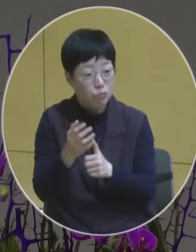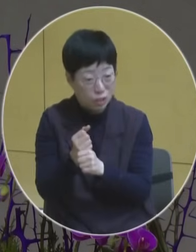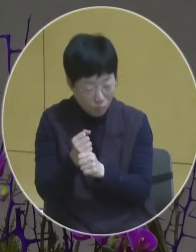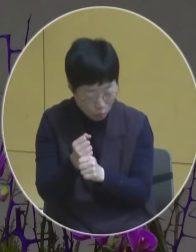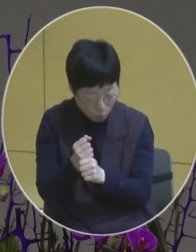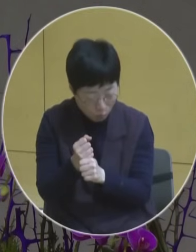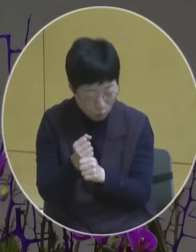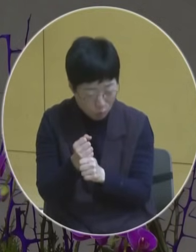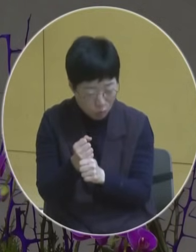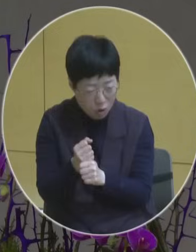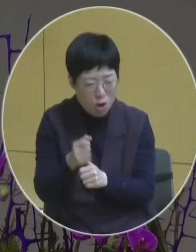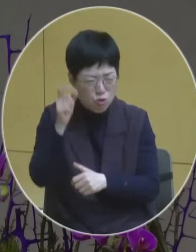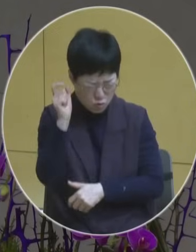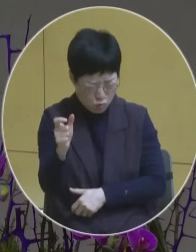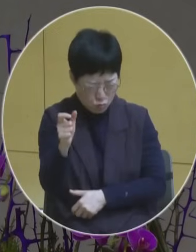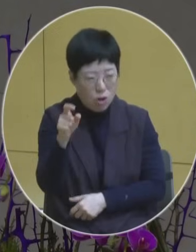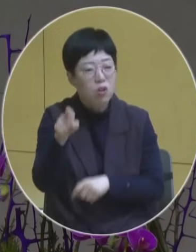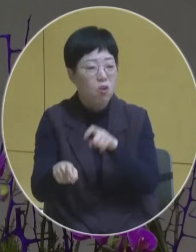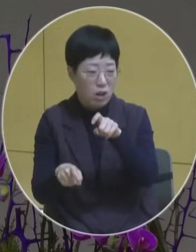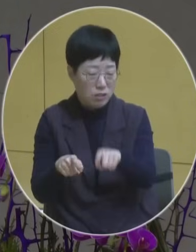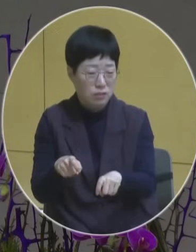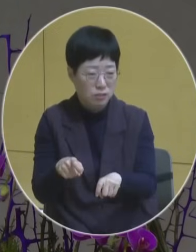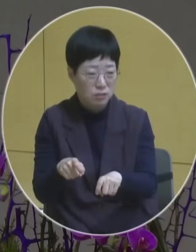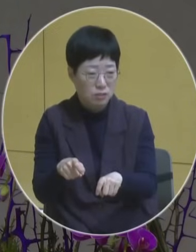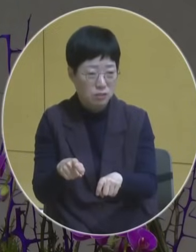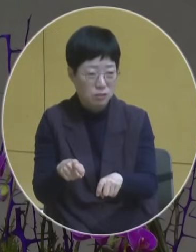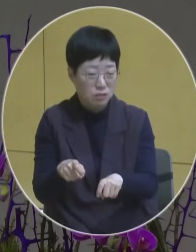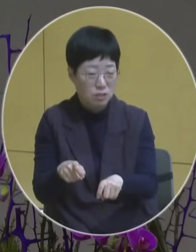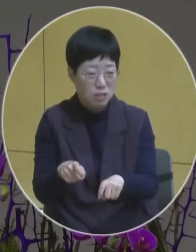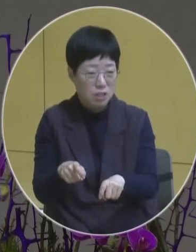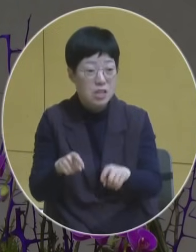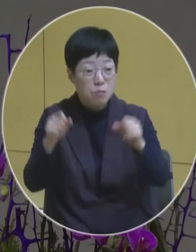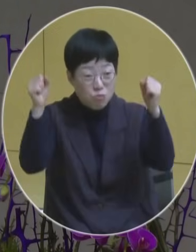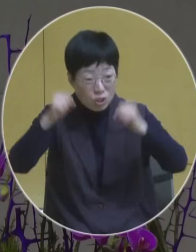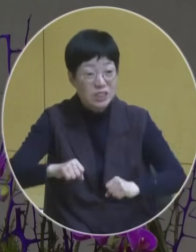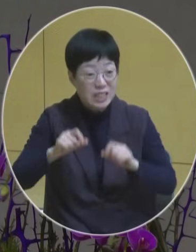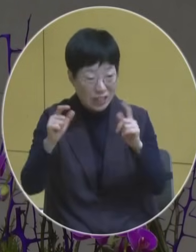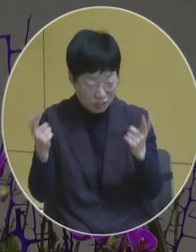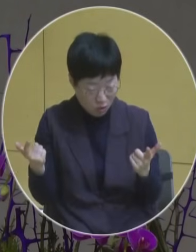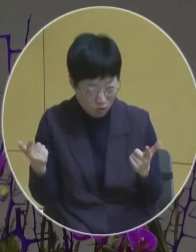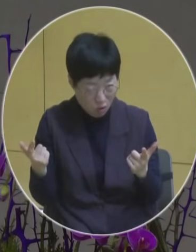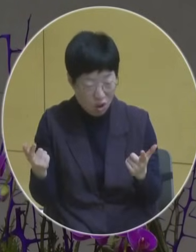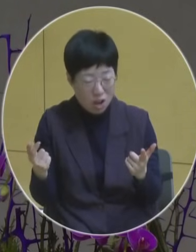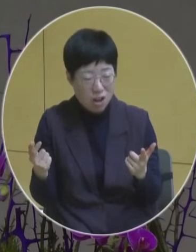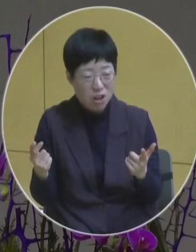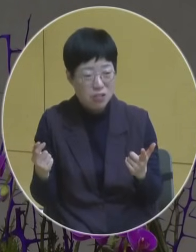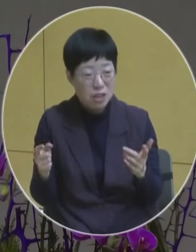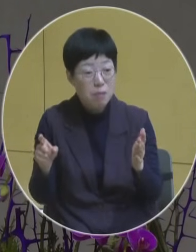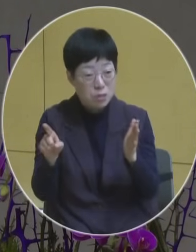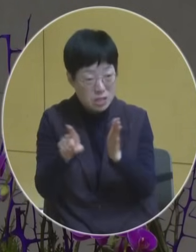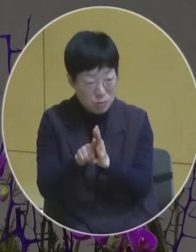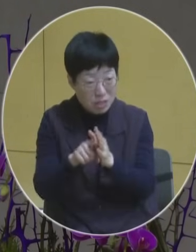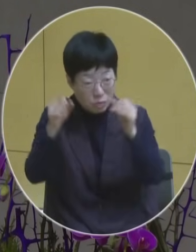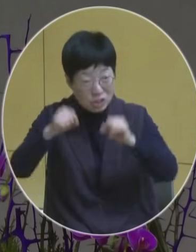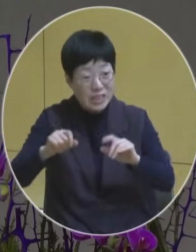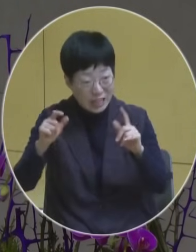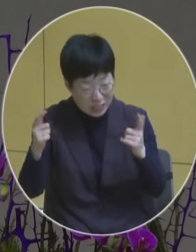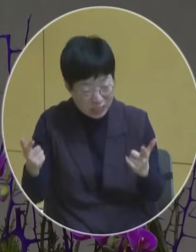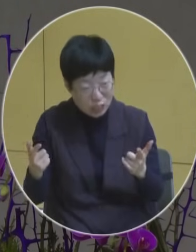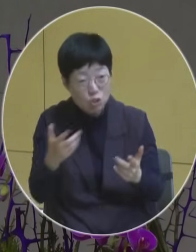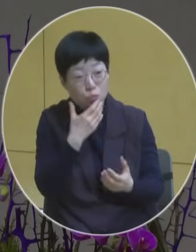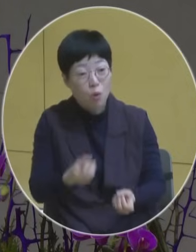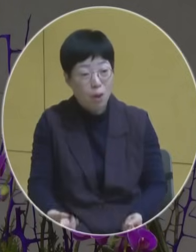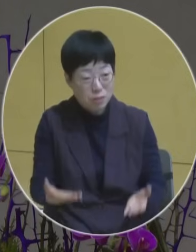붙들고 굳건하게 걸어가서 무너지지 않는 인생, 무너지지 않는 신앙인 되기를 주의 이름으로